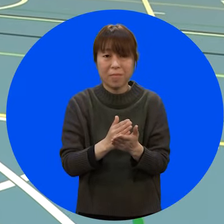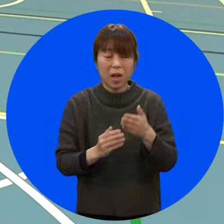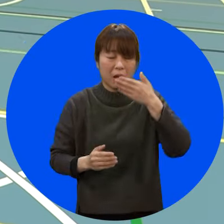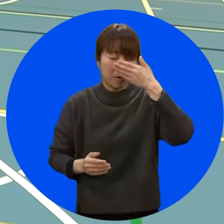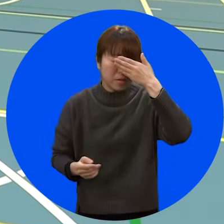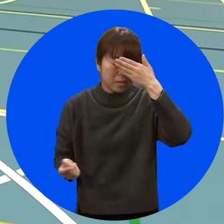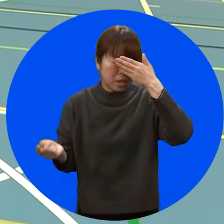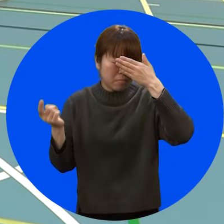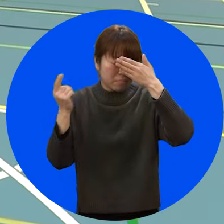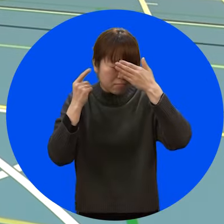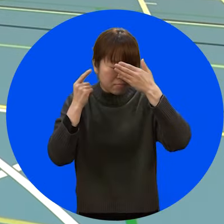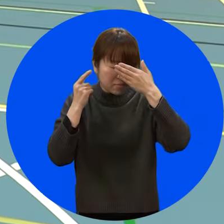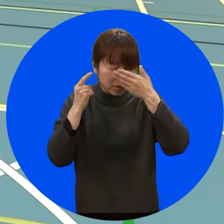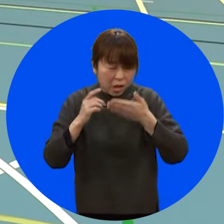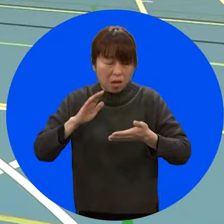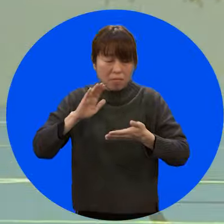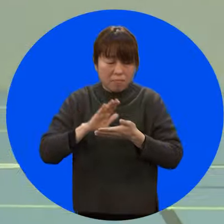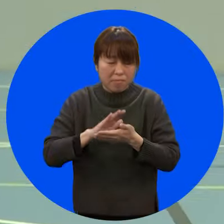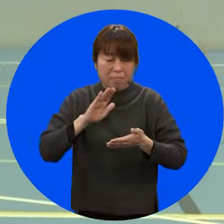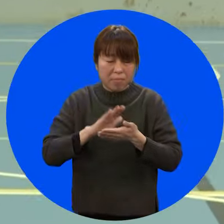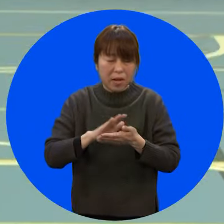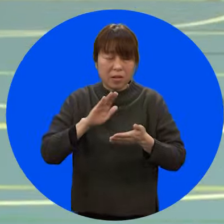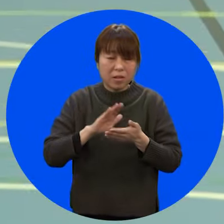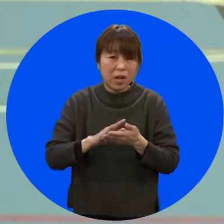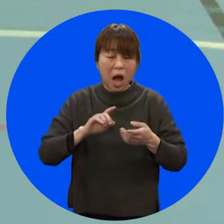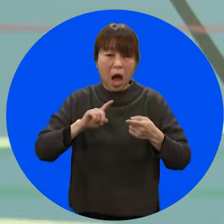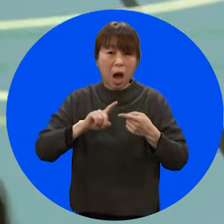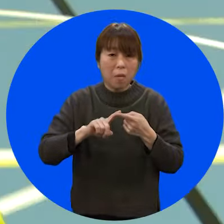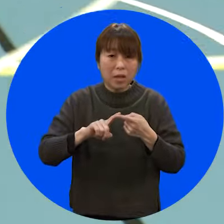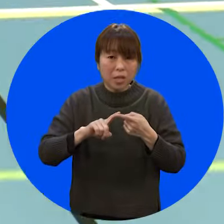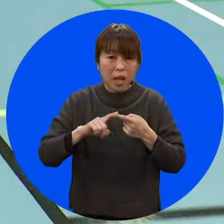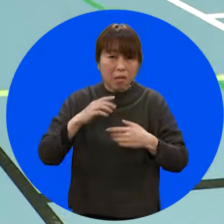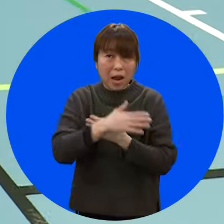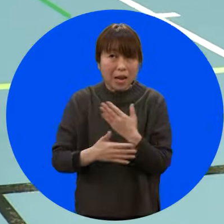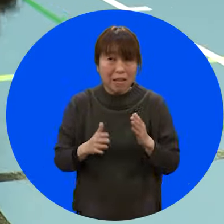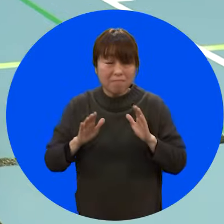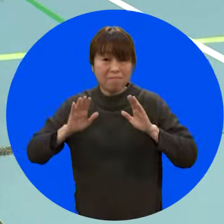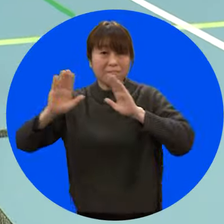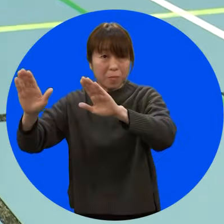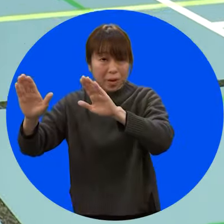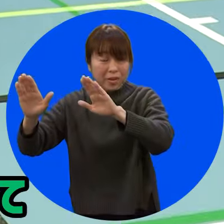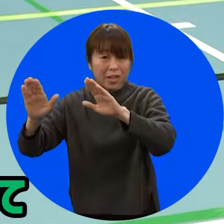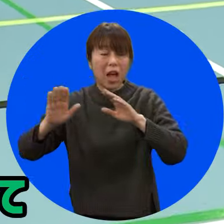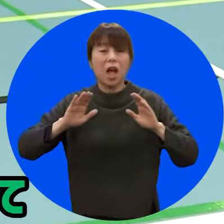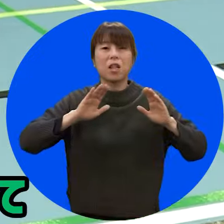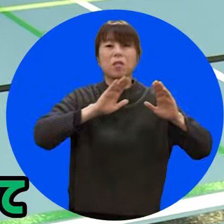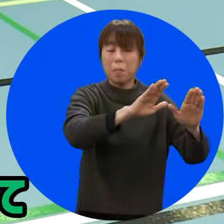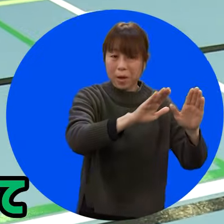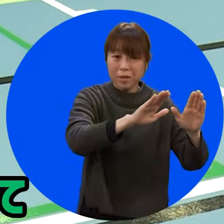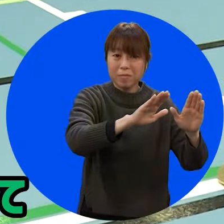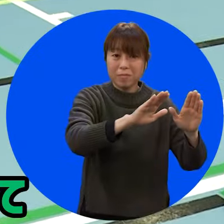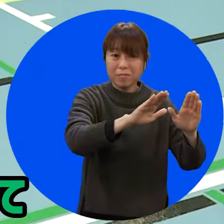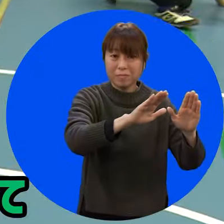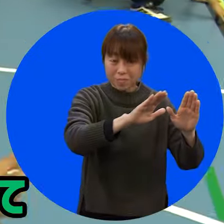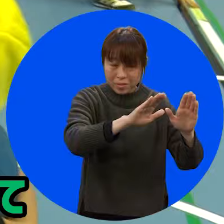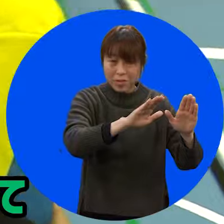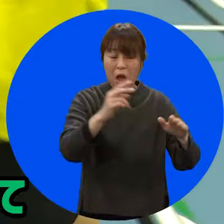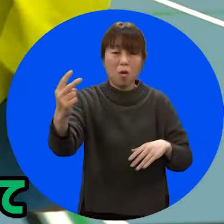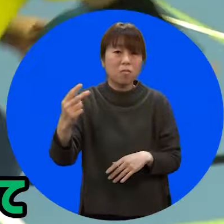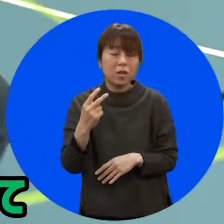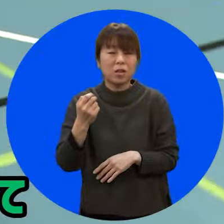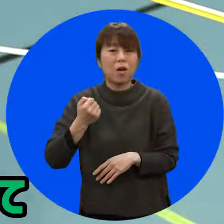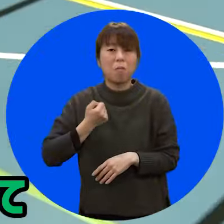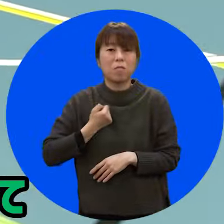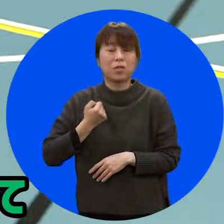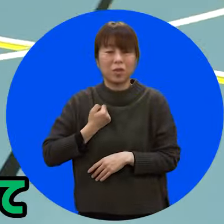はい、その動きは最近のゴールボールならではの動きだなと思うので、そこをぜひどんなタイミングでこう